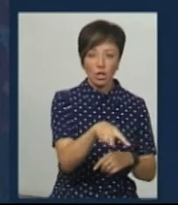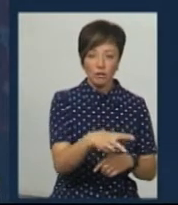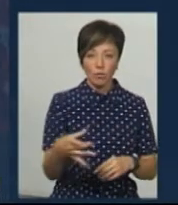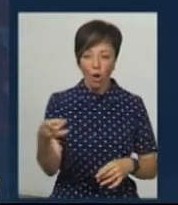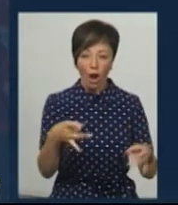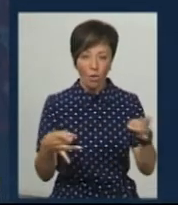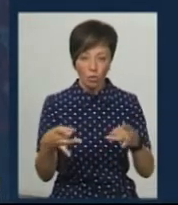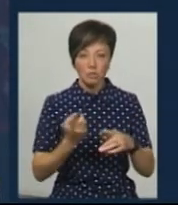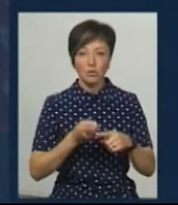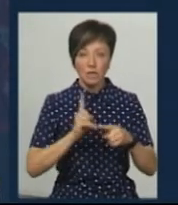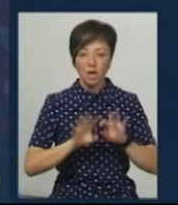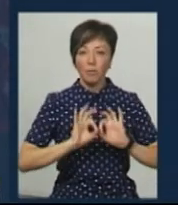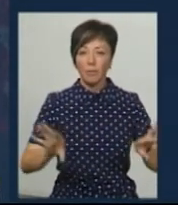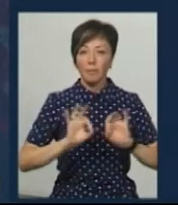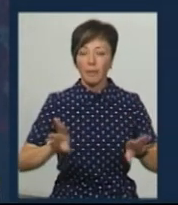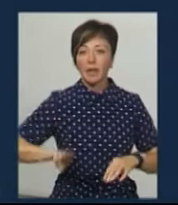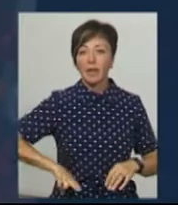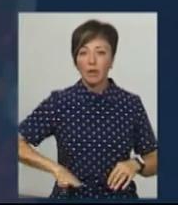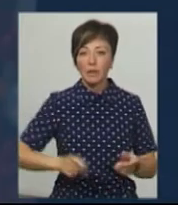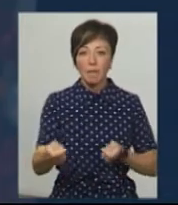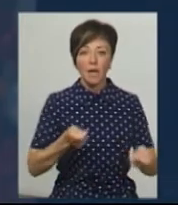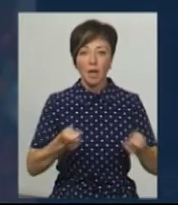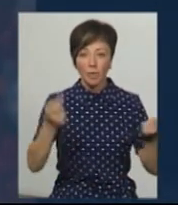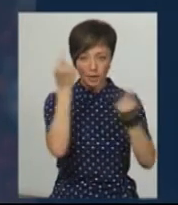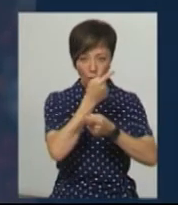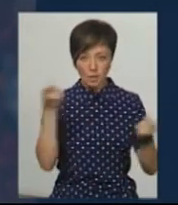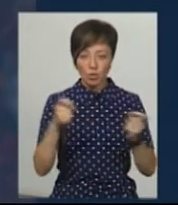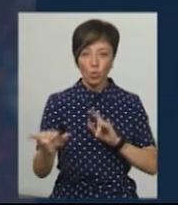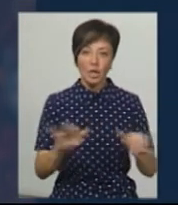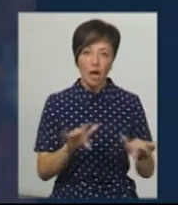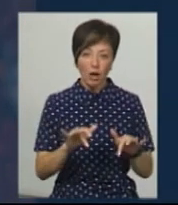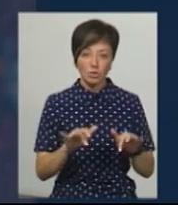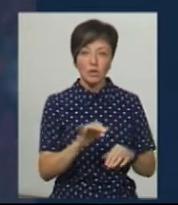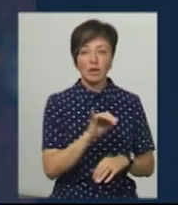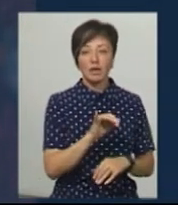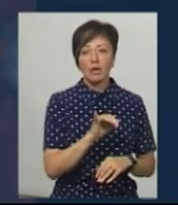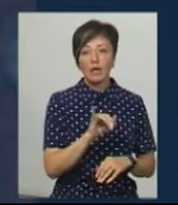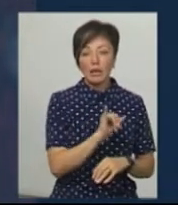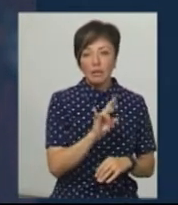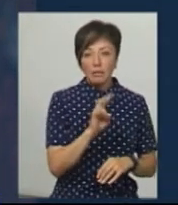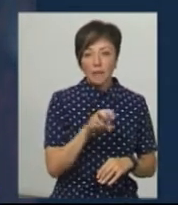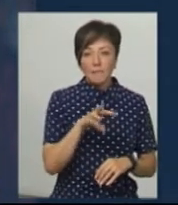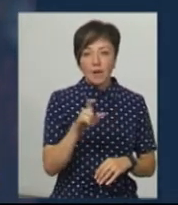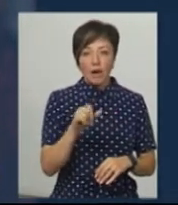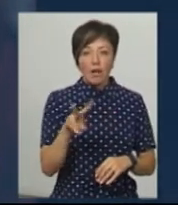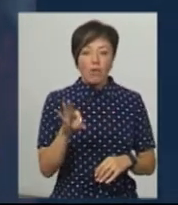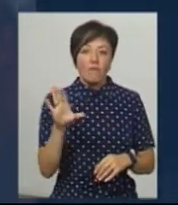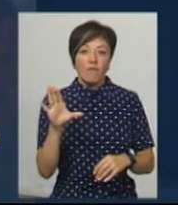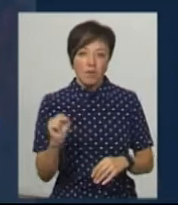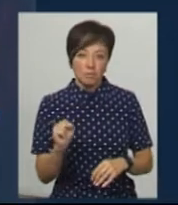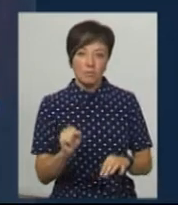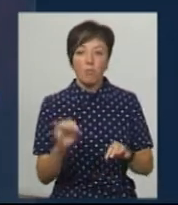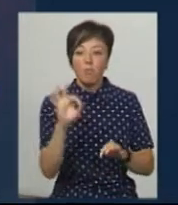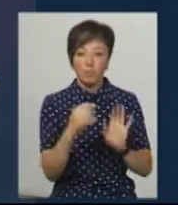районах. Про це Суспільному розповіла директорка департаменту інформаційної діяльності Інна Михайлова із посиланням на інформацію